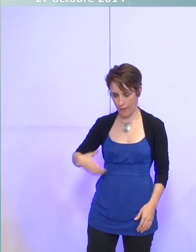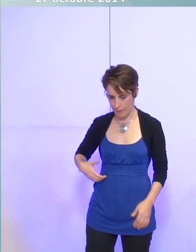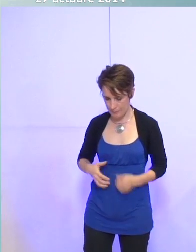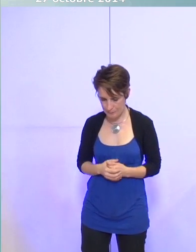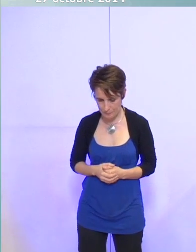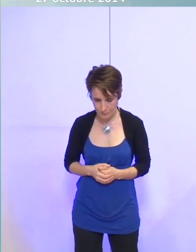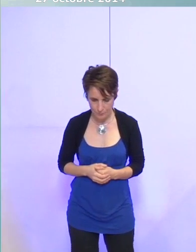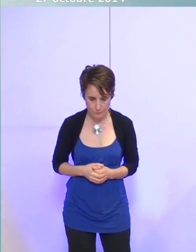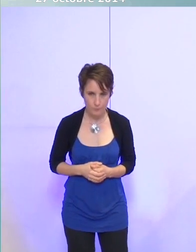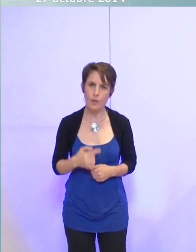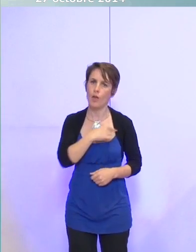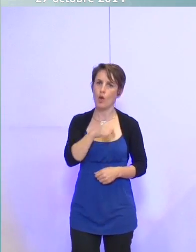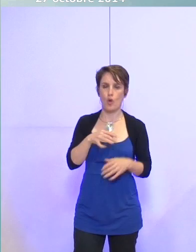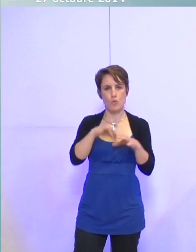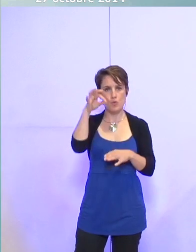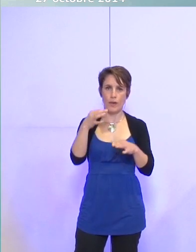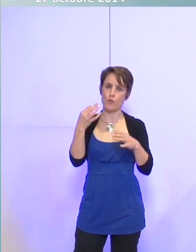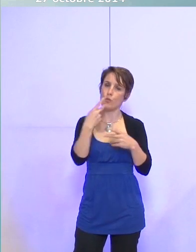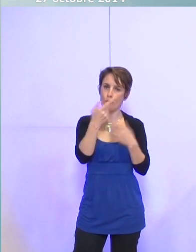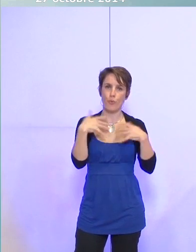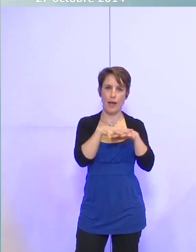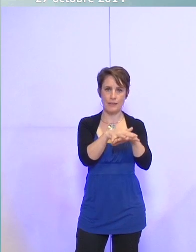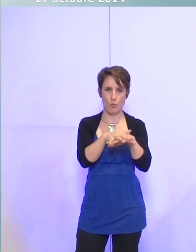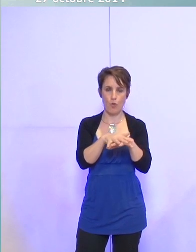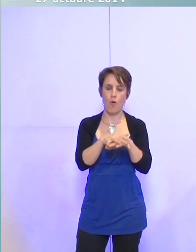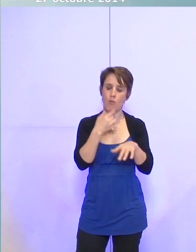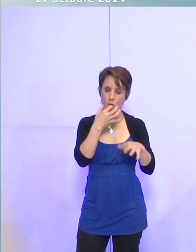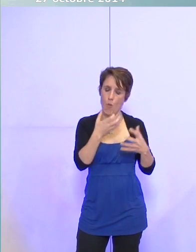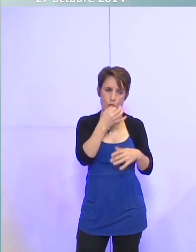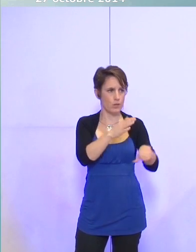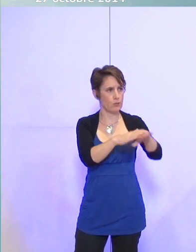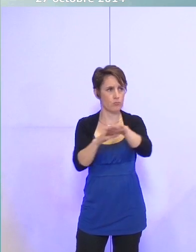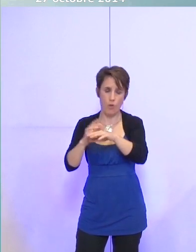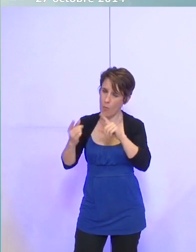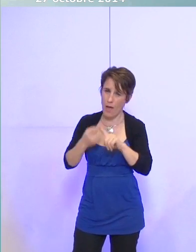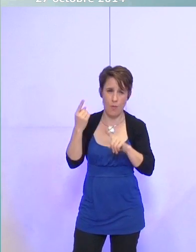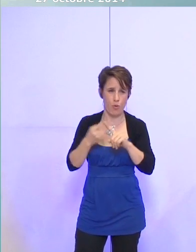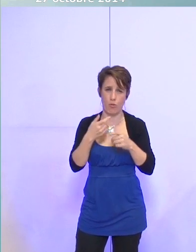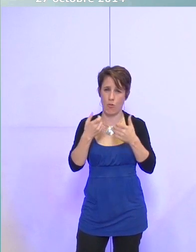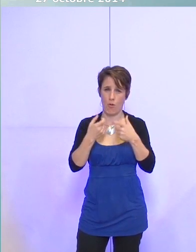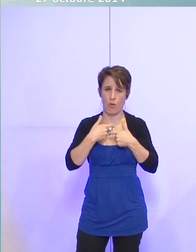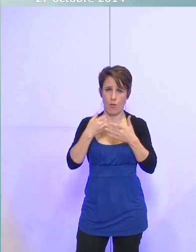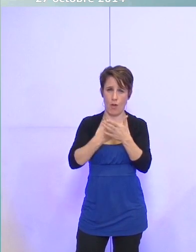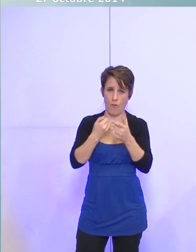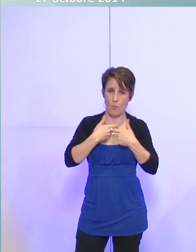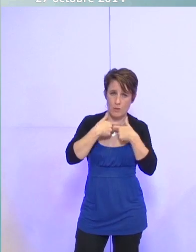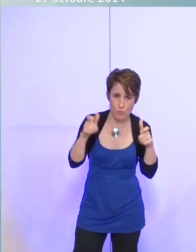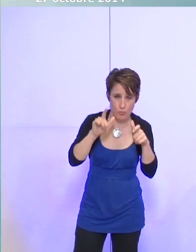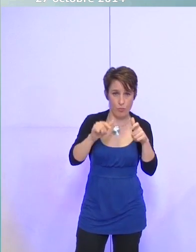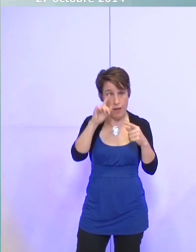techniques, les élus du Rassemblement souhaitent rappeler l'intérêt de la libération des données pour la société en général, mais surtout pour l'animation démocratique de notre